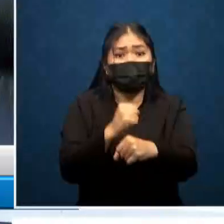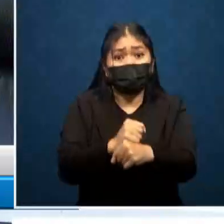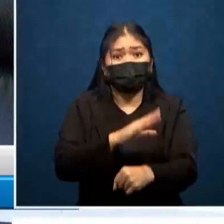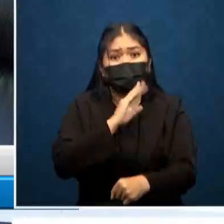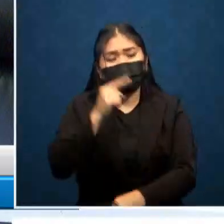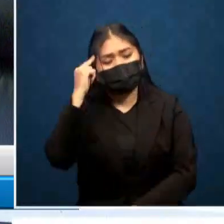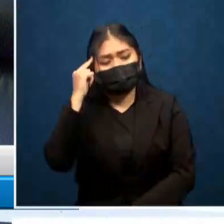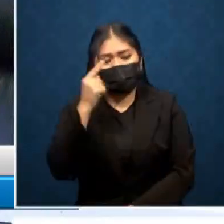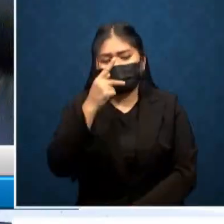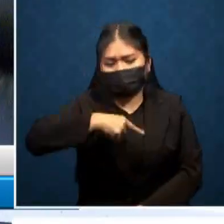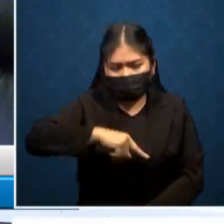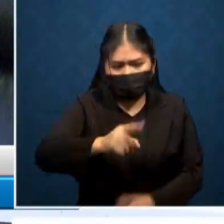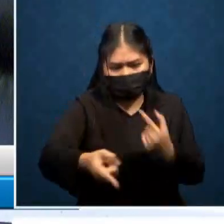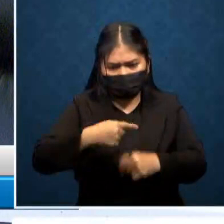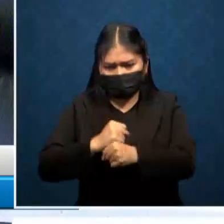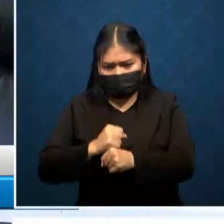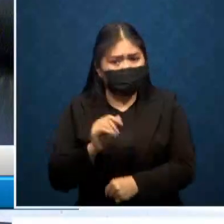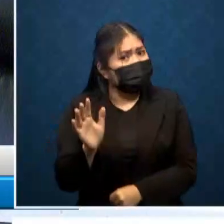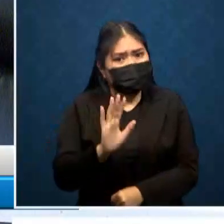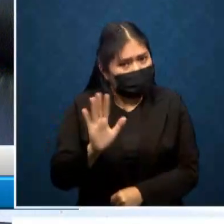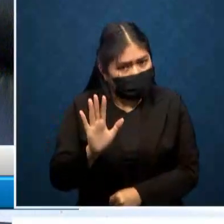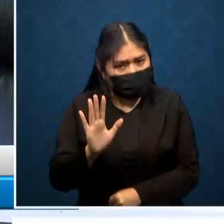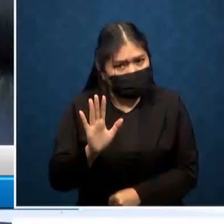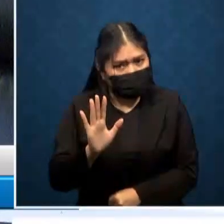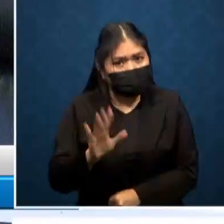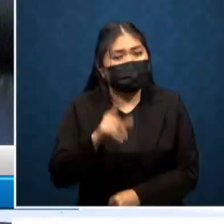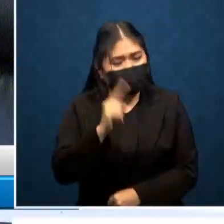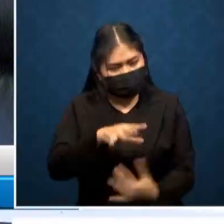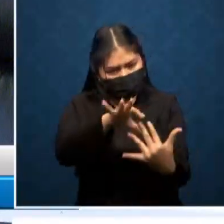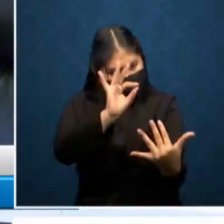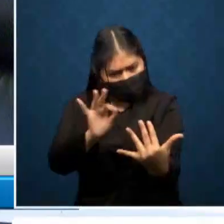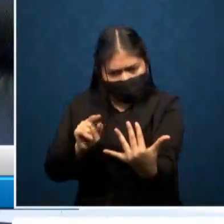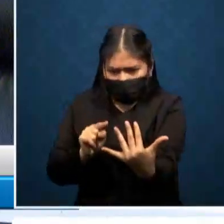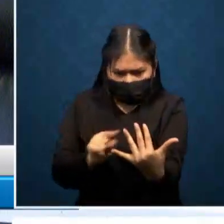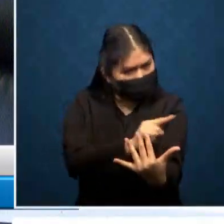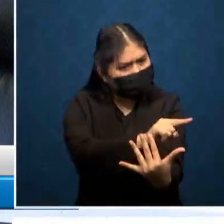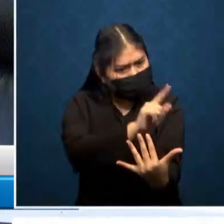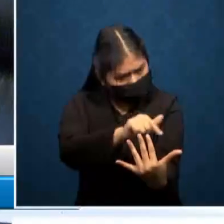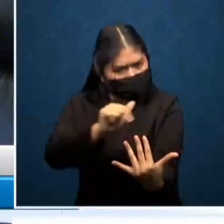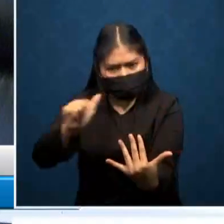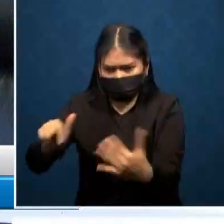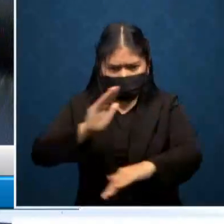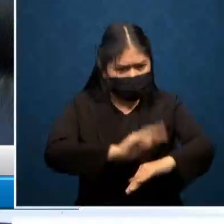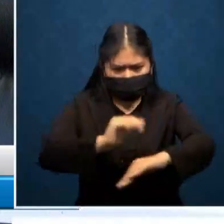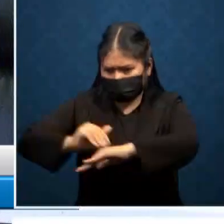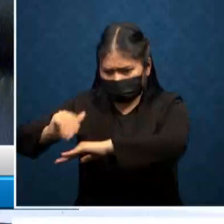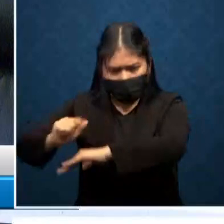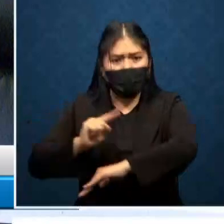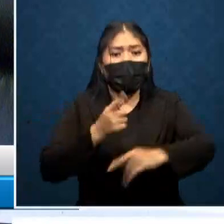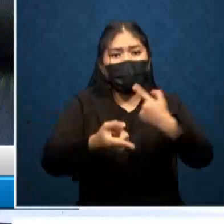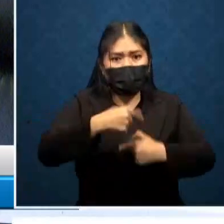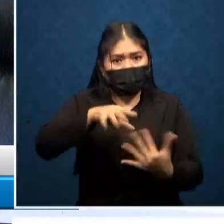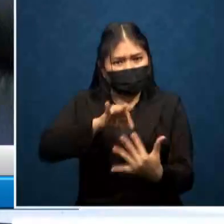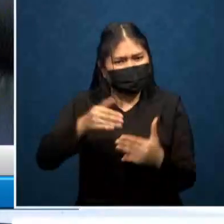งไปทำงานนะครับเพื่อให้งานเขาสะดุดเขาต้องสารตะเขาต้องคิดครับเอาคนที่มีความรู้ความสามารถคนที่ตั้งใจทำ